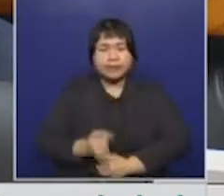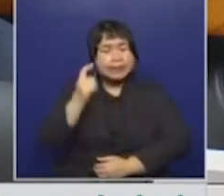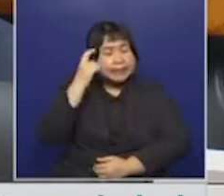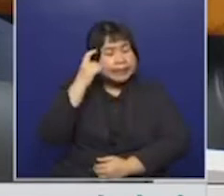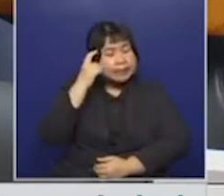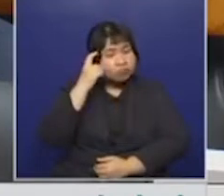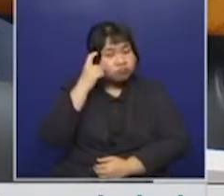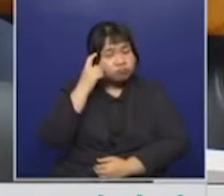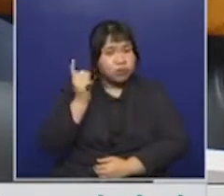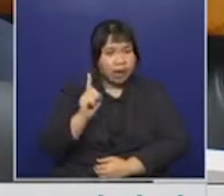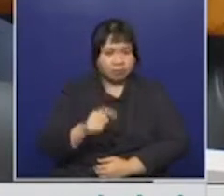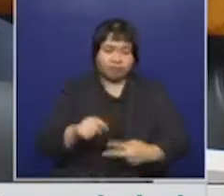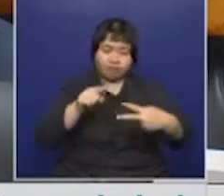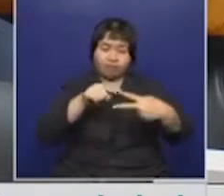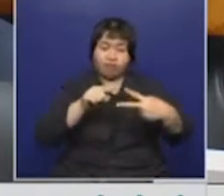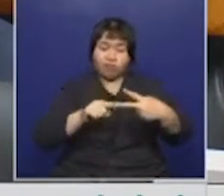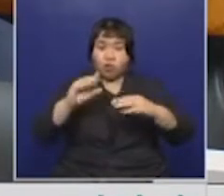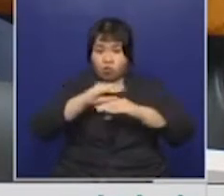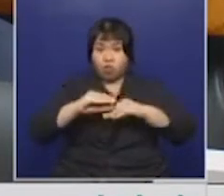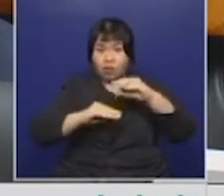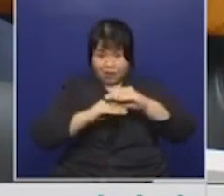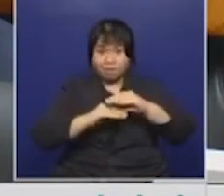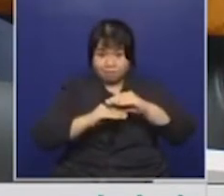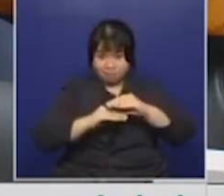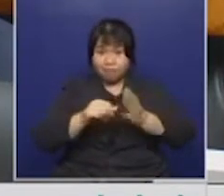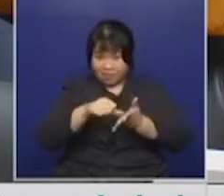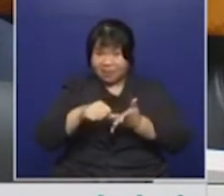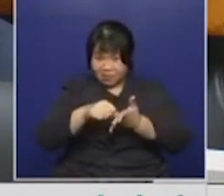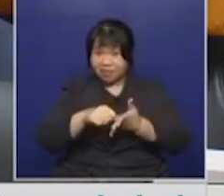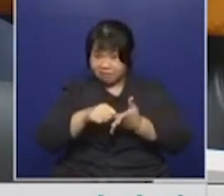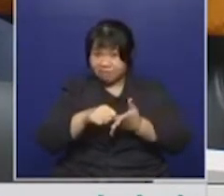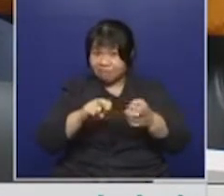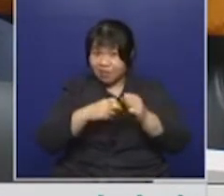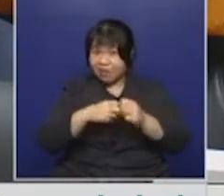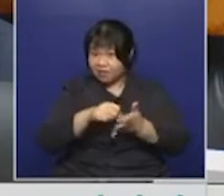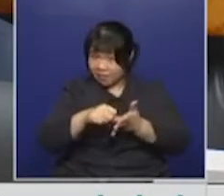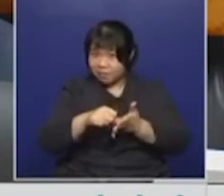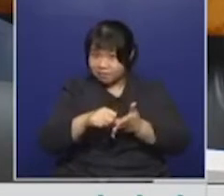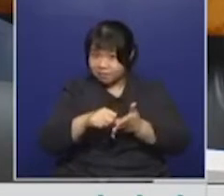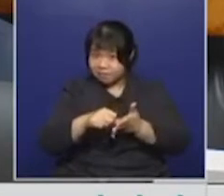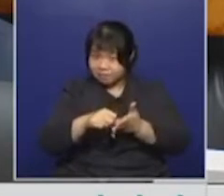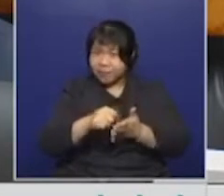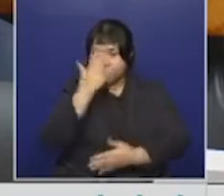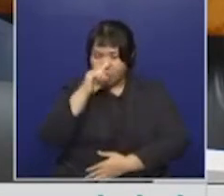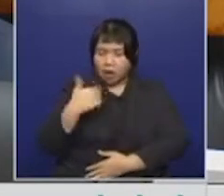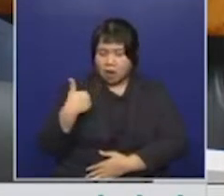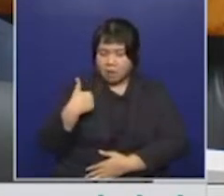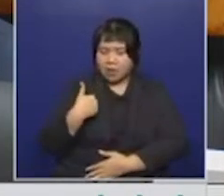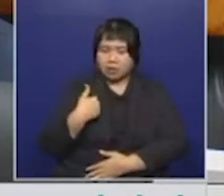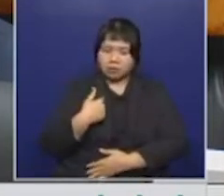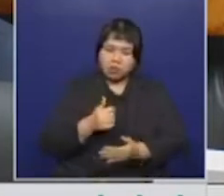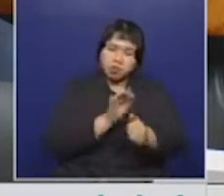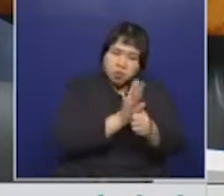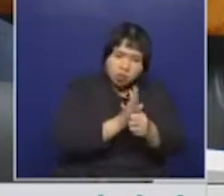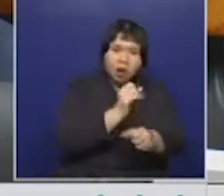คิดต่อนะคะว่า 2โครงการนี้เป็นการแก้ปัญหาที่ตอบโจทย์จริงหรือไม่เพราะการเยียวยาแรงงานในระบบ